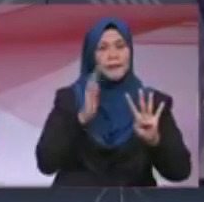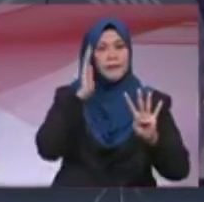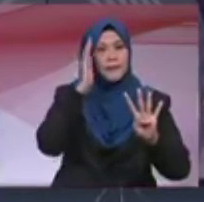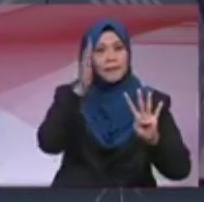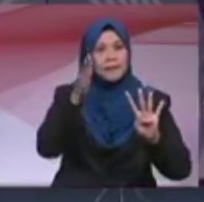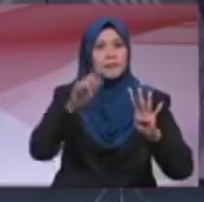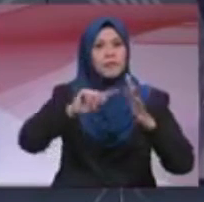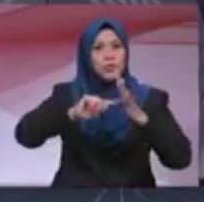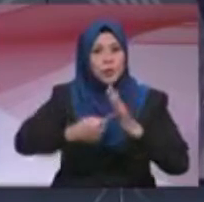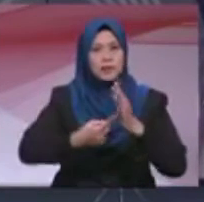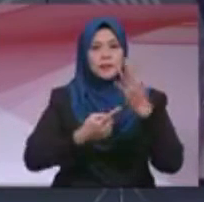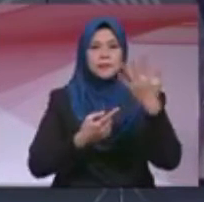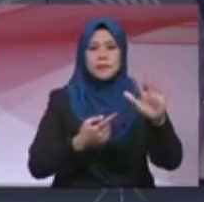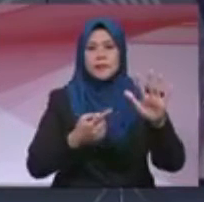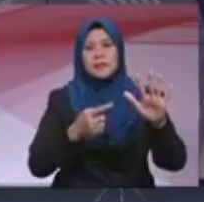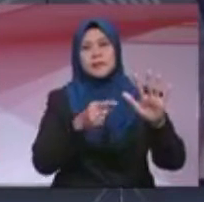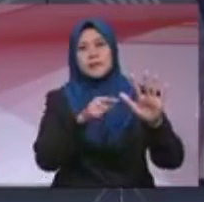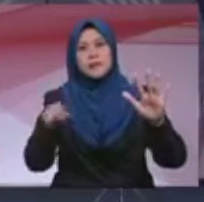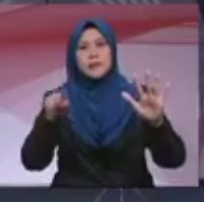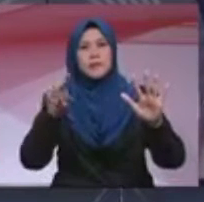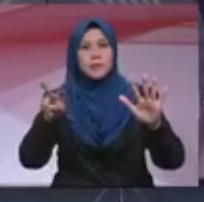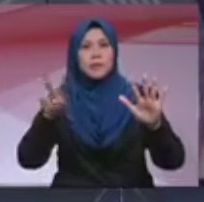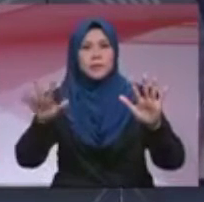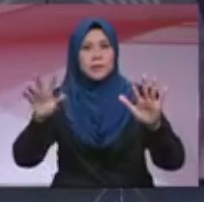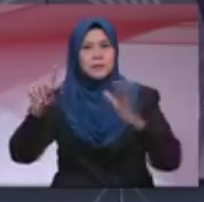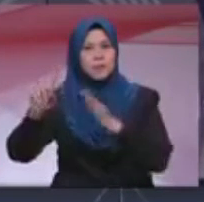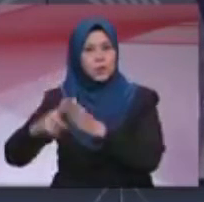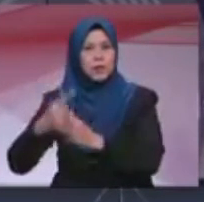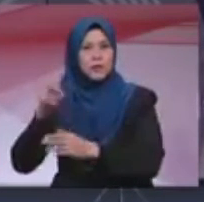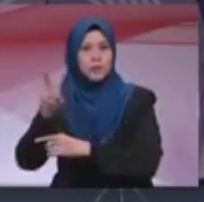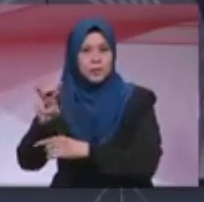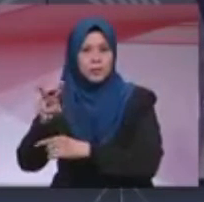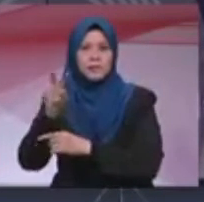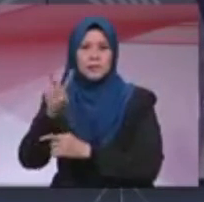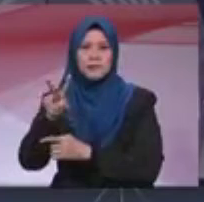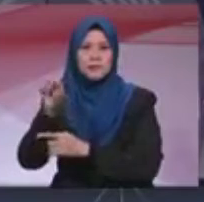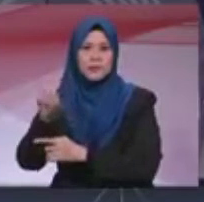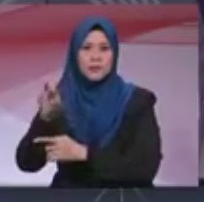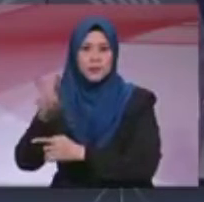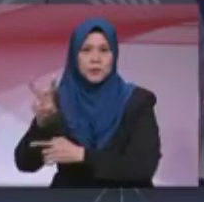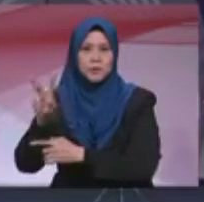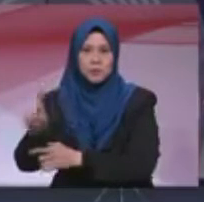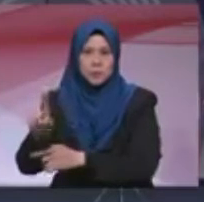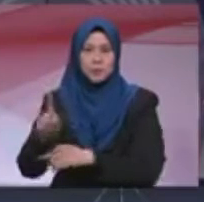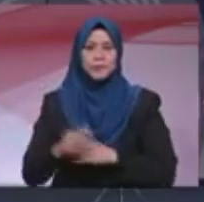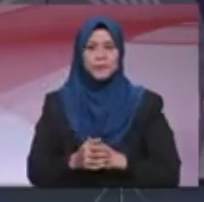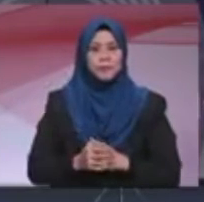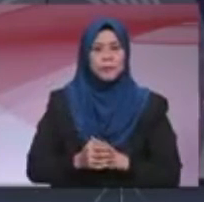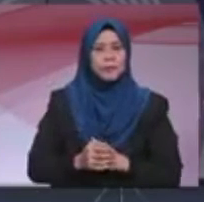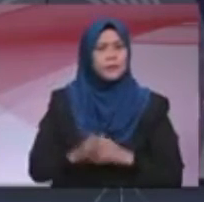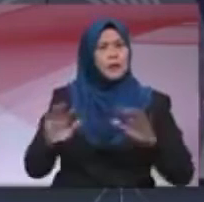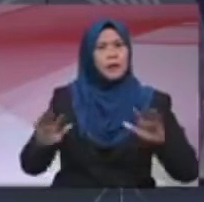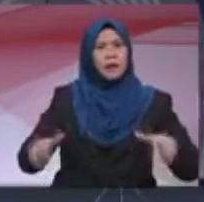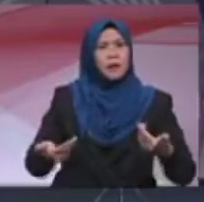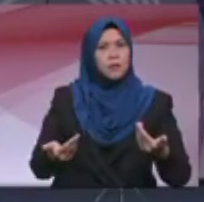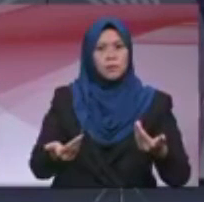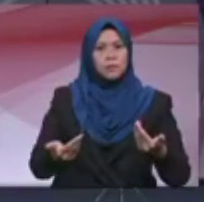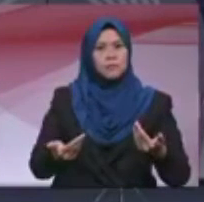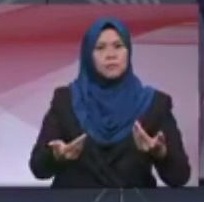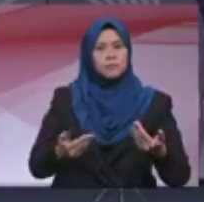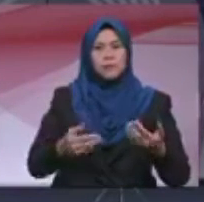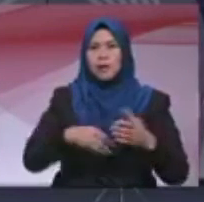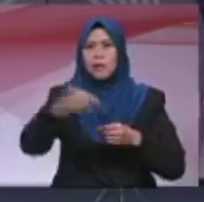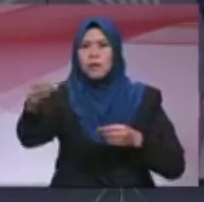antara 15 hingga 25 Februari 2021. Bagaimanakah mereka boleh bergerak